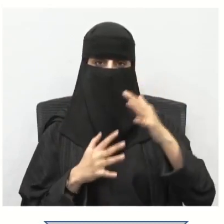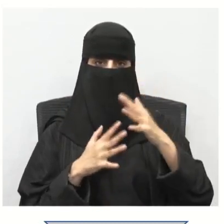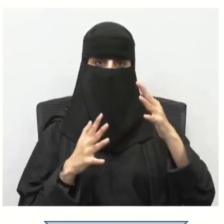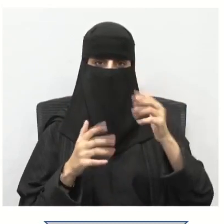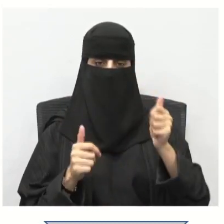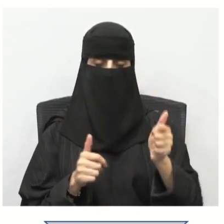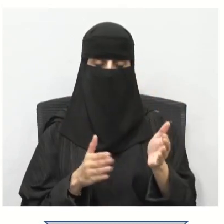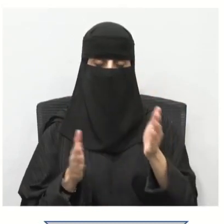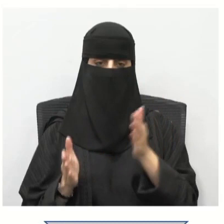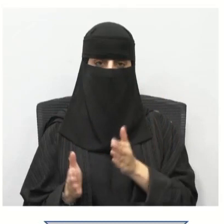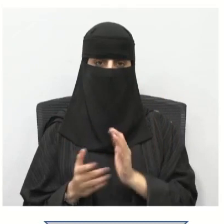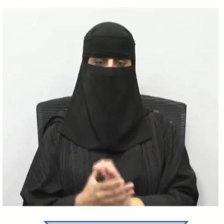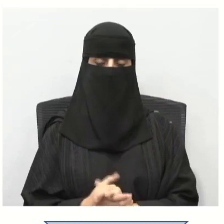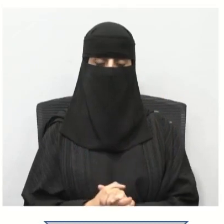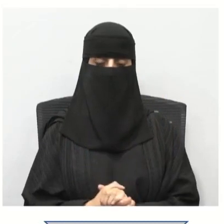قال فواز